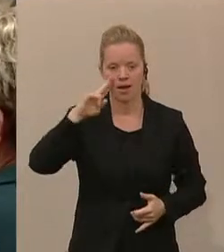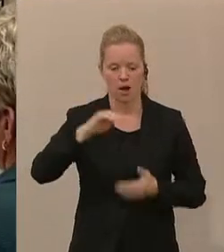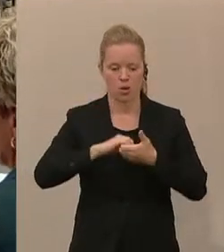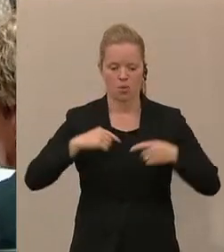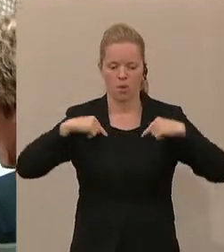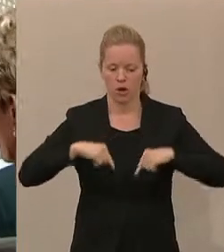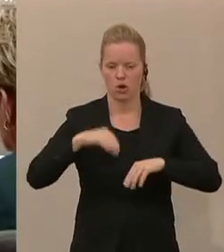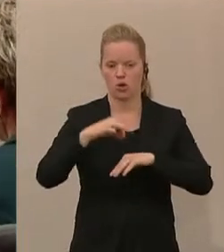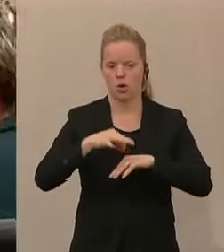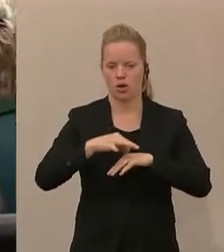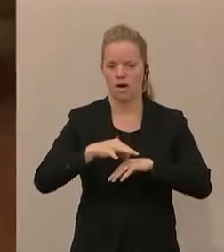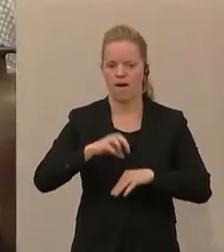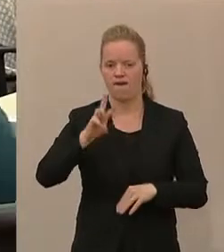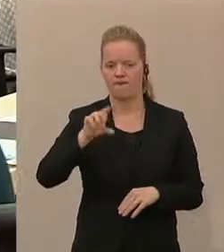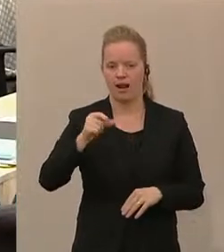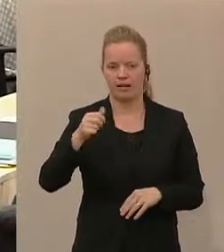Klubobmann Dr. Walter Rosenkranz.